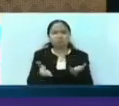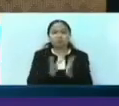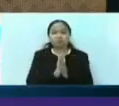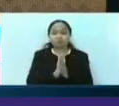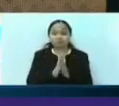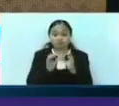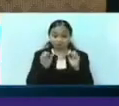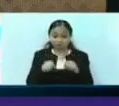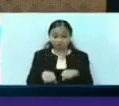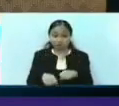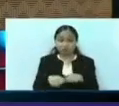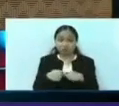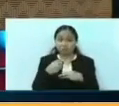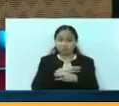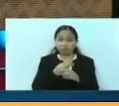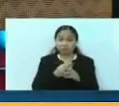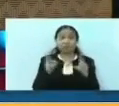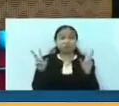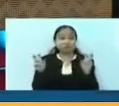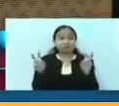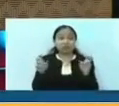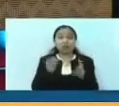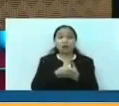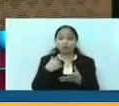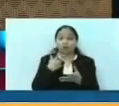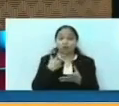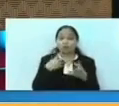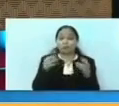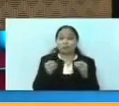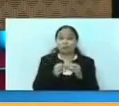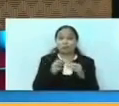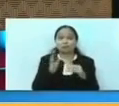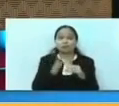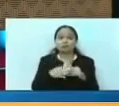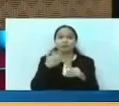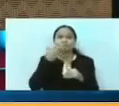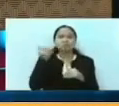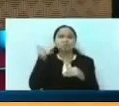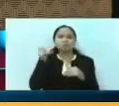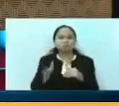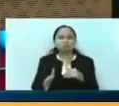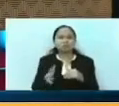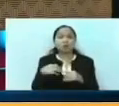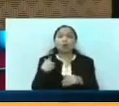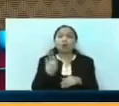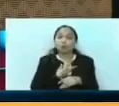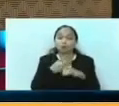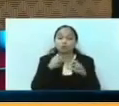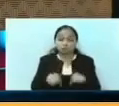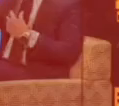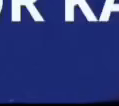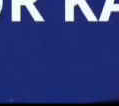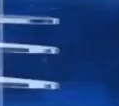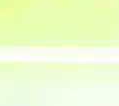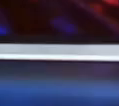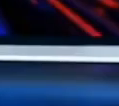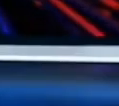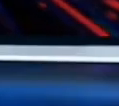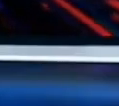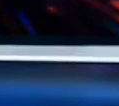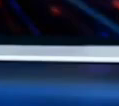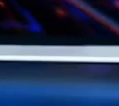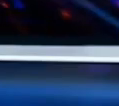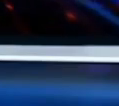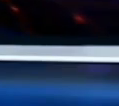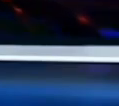as more than conqueror. Sama yung sabi ni Sir Jao kanina, magiging more than conqueror ka lang if you live through.